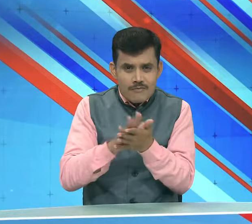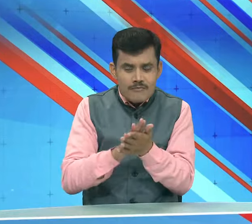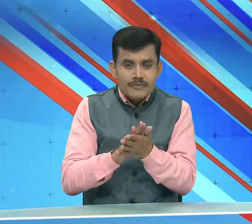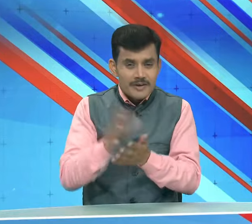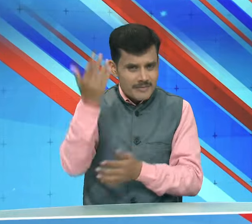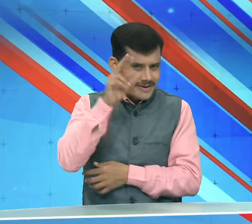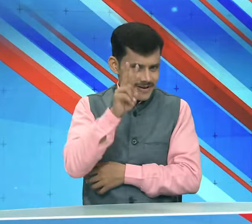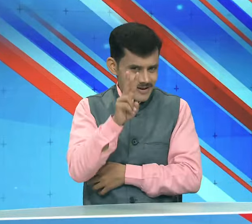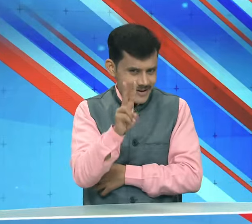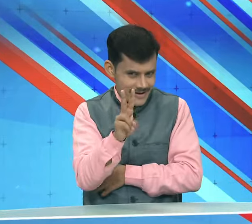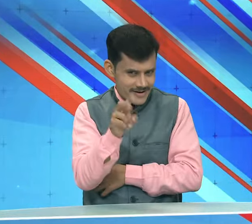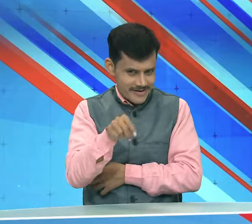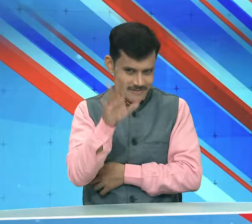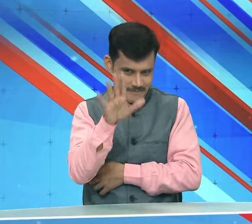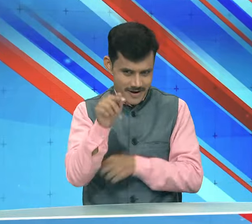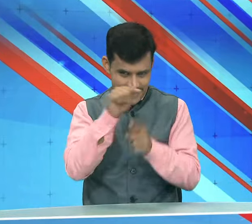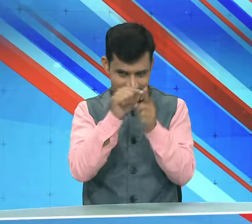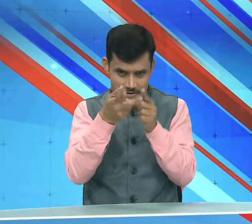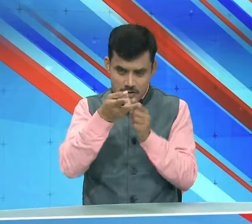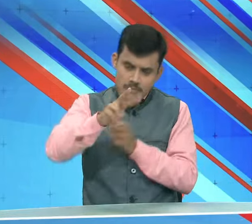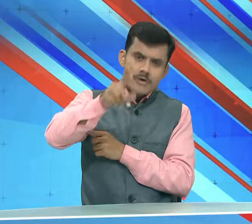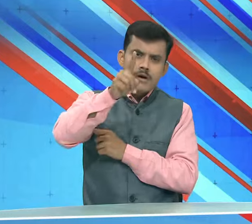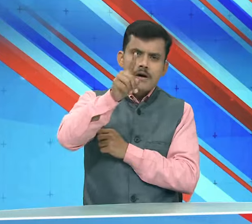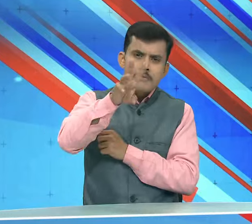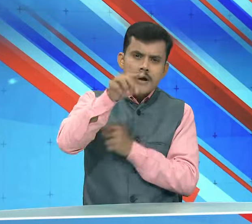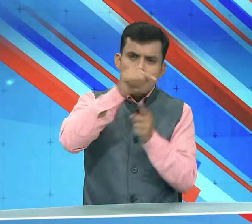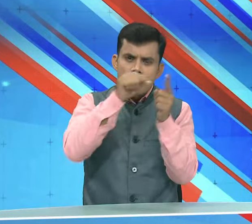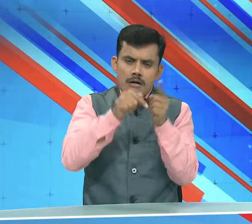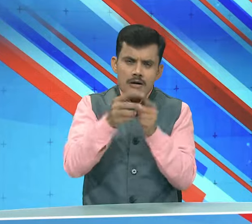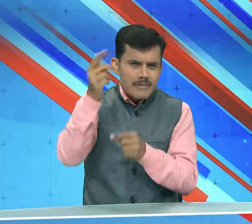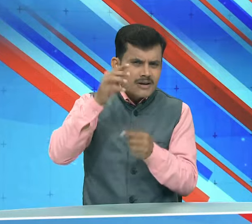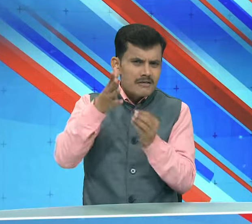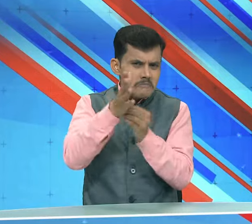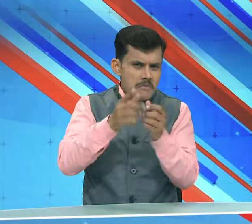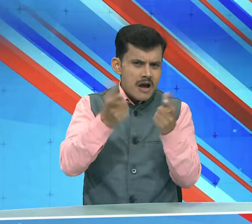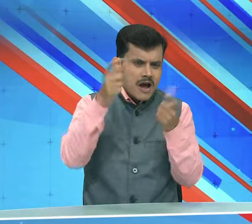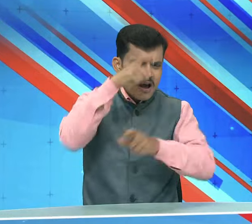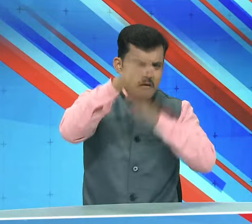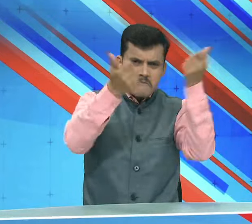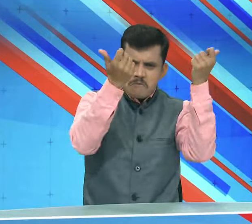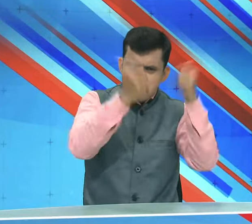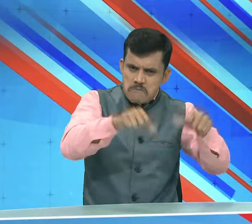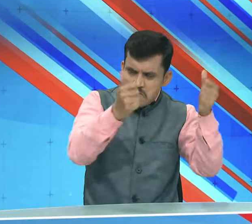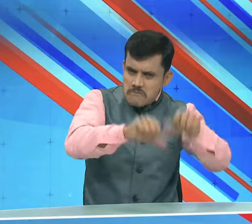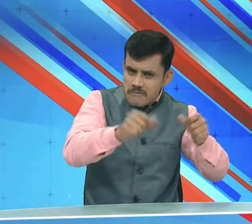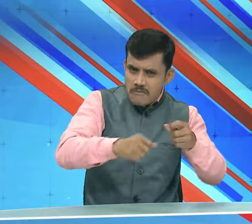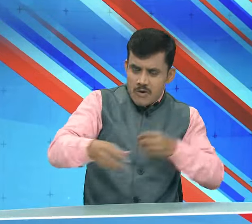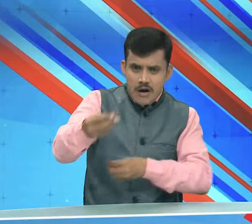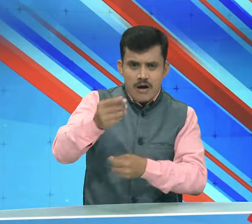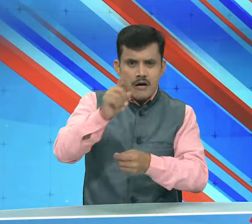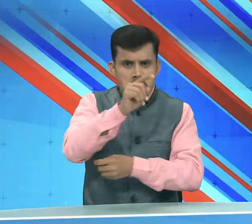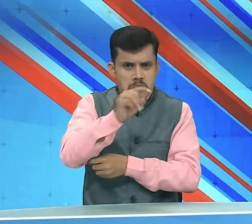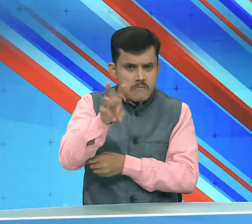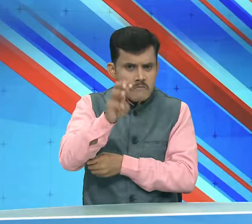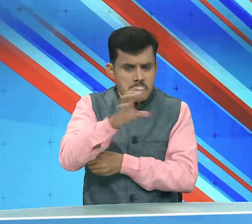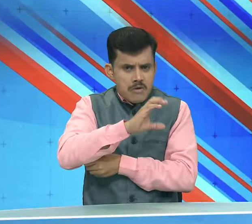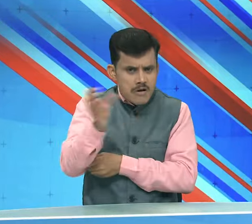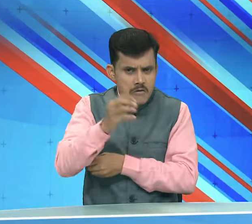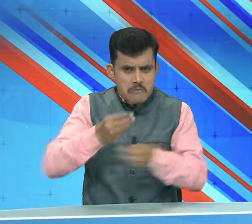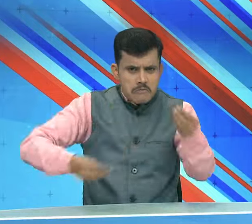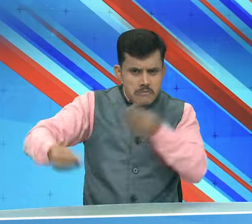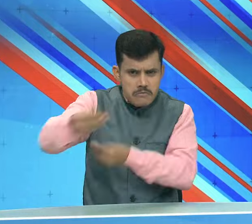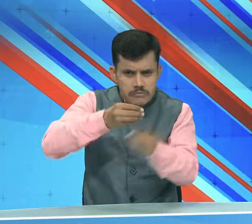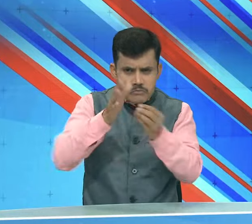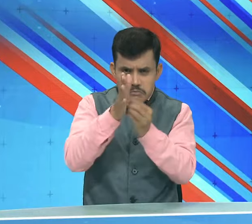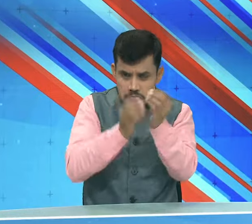हुआ, कैसे प्राइवेट सेक्टर को होलसेल दिया, कैसे आपने ब्लैकलिस्टेड और मैन्युफैक्चरिंग कंपनी को आने दिया, कैसे हजारों करोड़ रुपए आपने दे दिए शराब